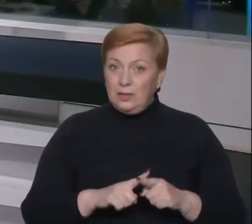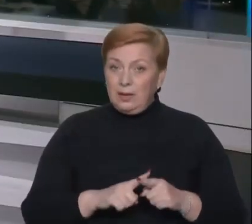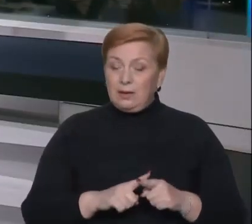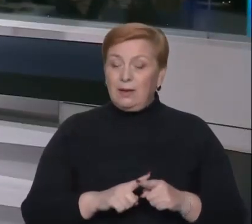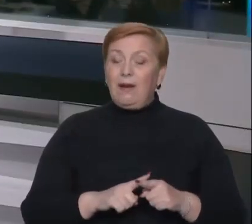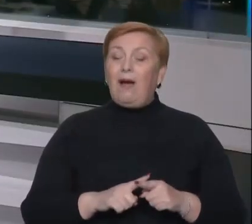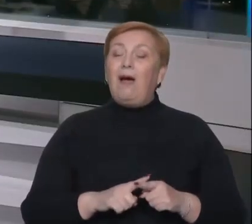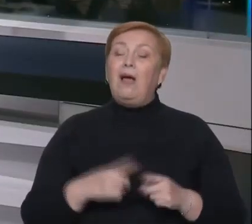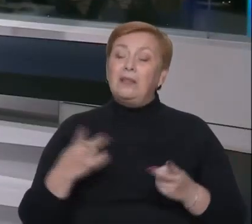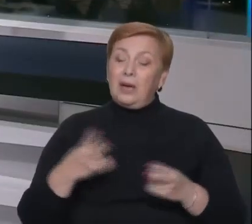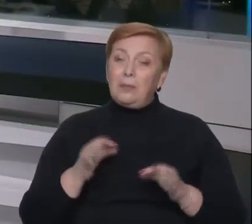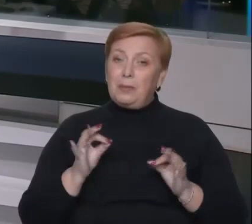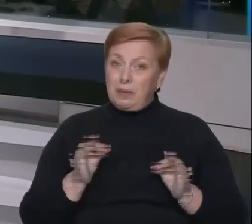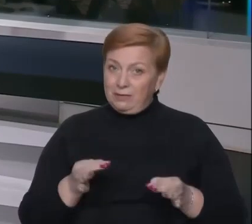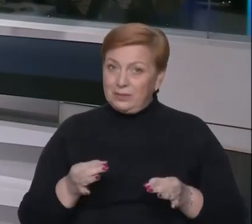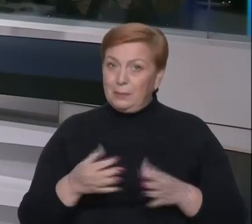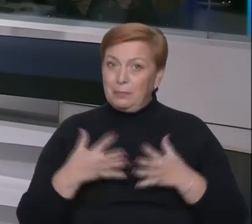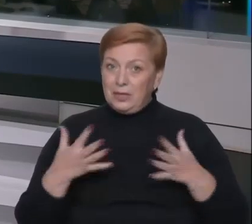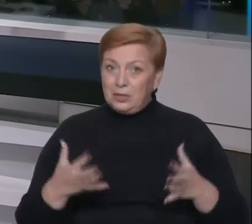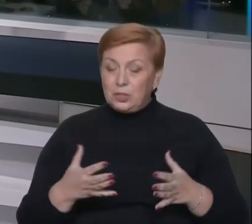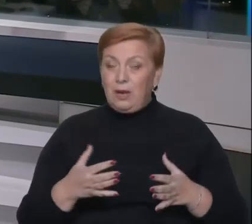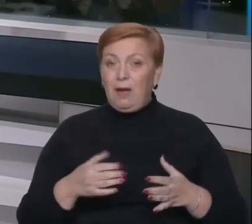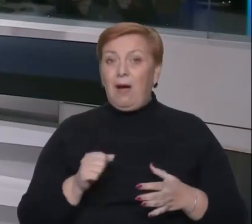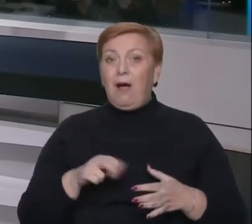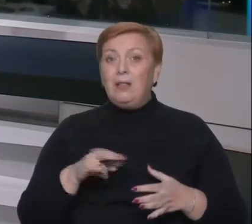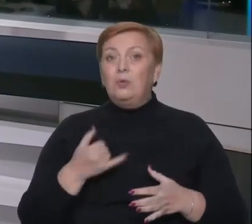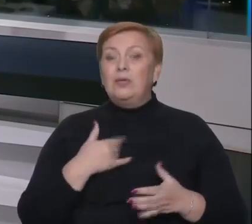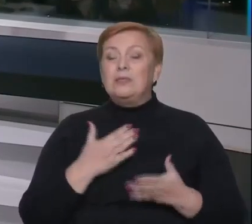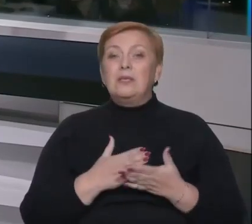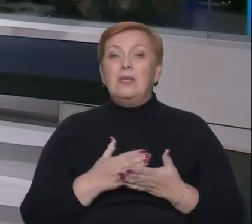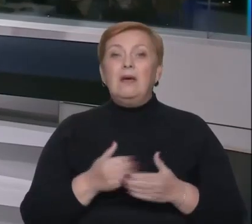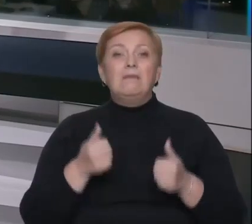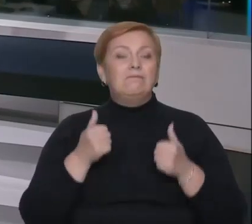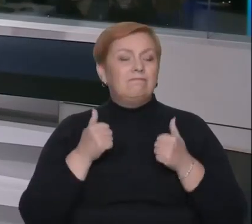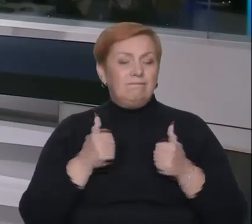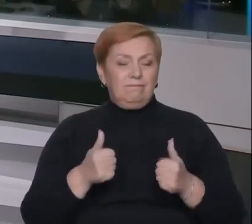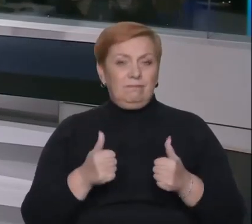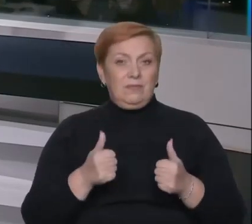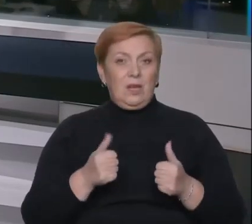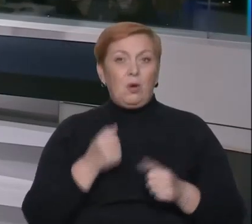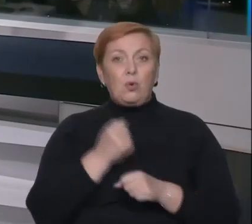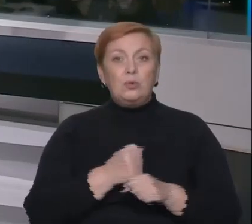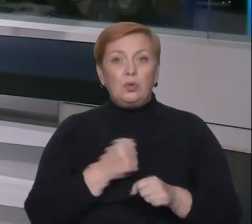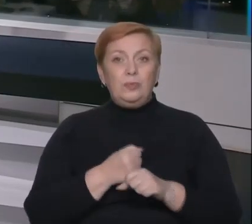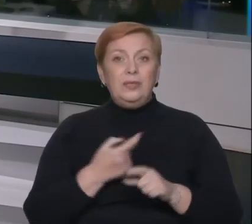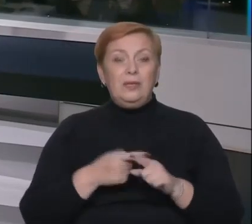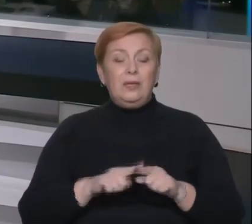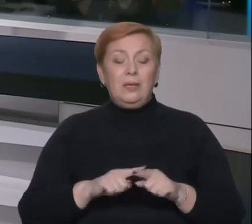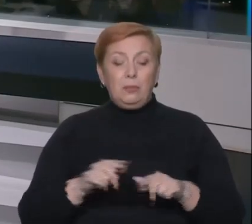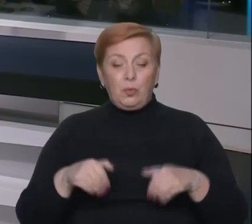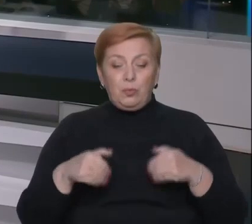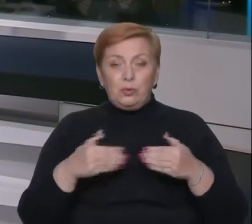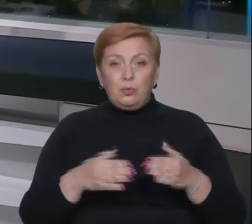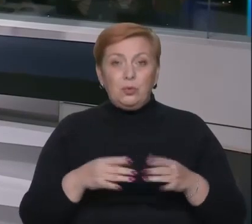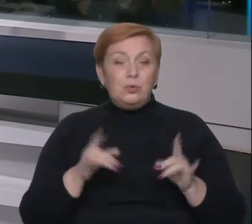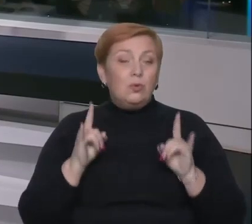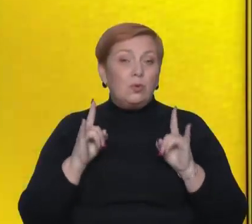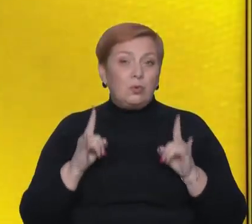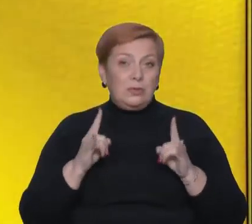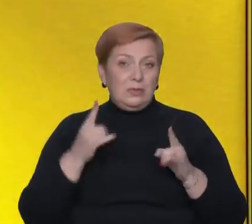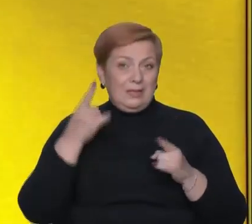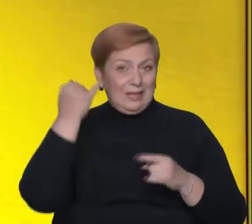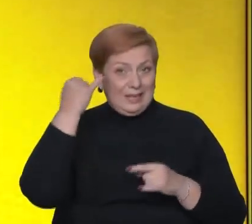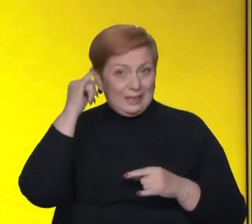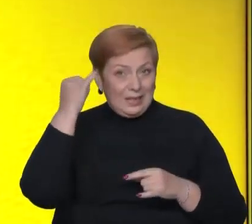треба більше. У нас є гарні розробники, які пропонують доволі прикольні, круті ідеї, які в подальшому будуть просто здивовувати